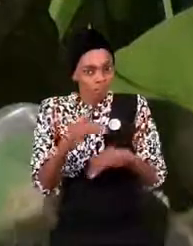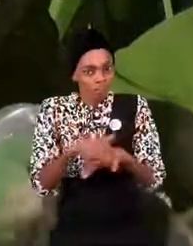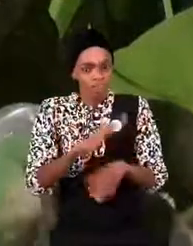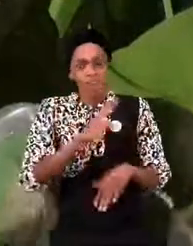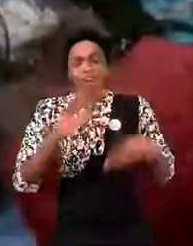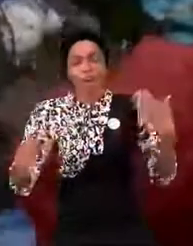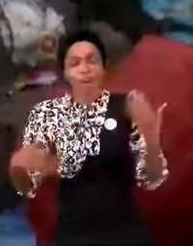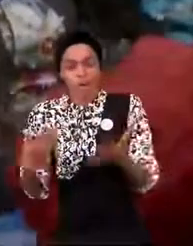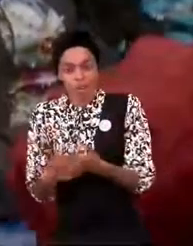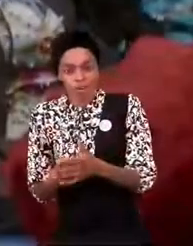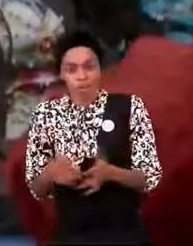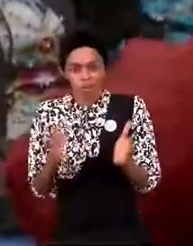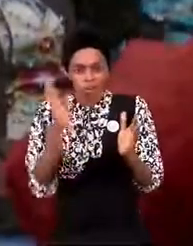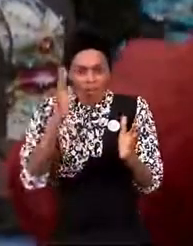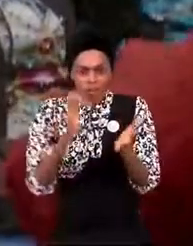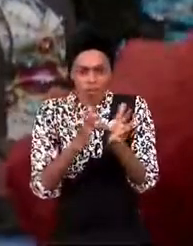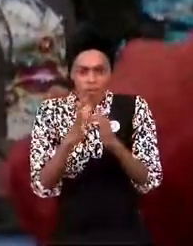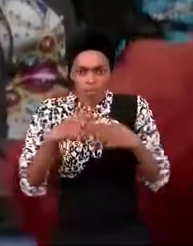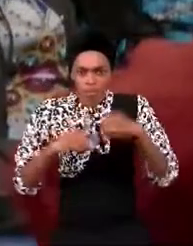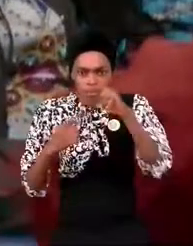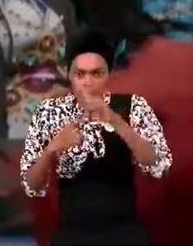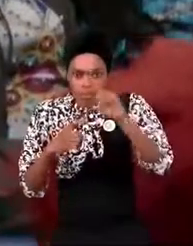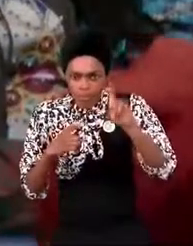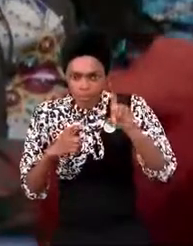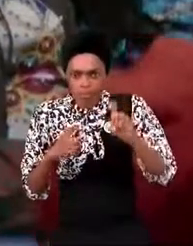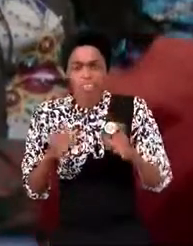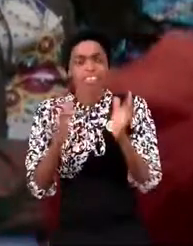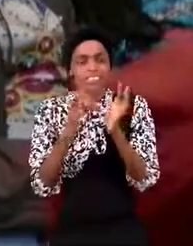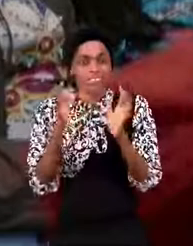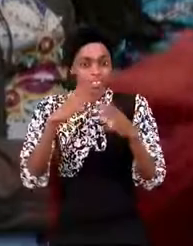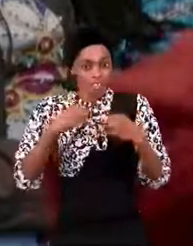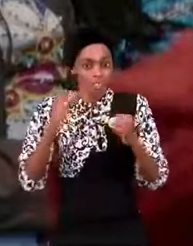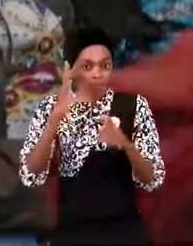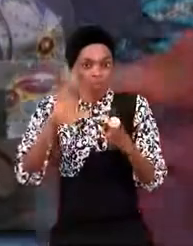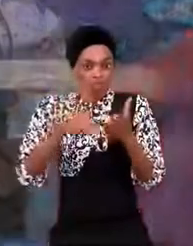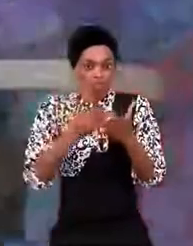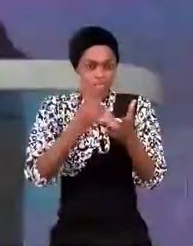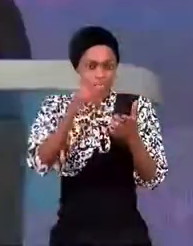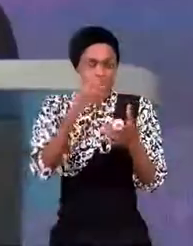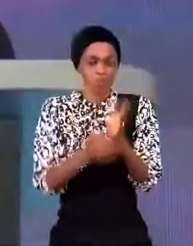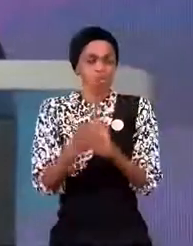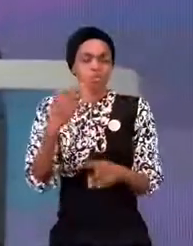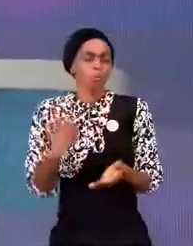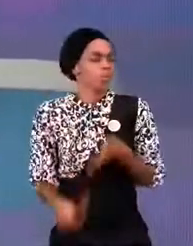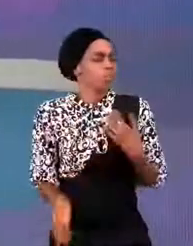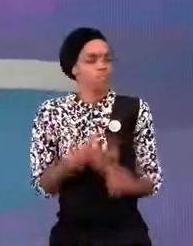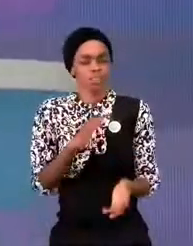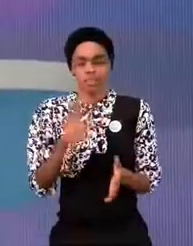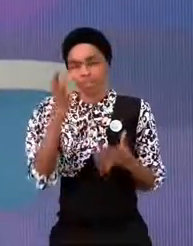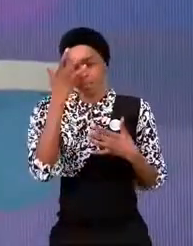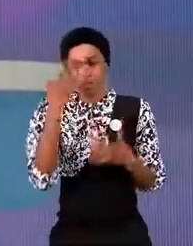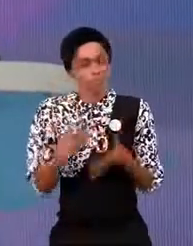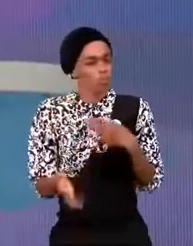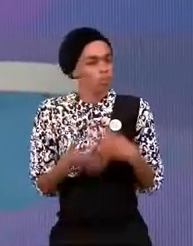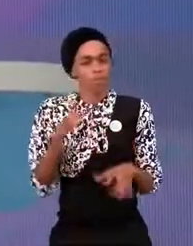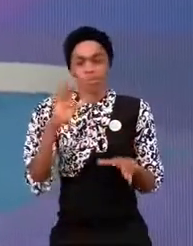La guérison, ça va t'atteindre. Quelle que soit ta maladie, quel que soit ton mal, ta